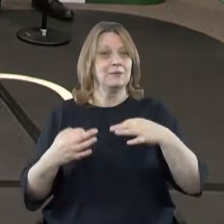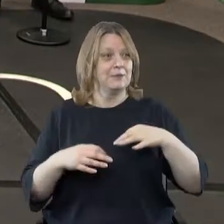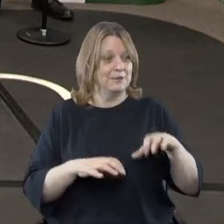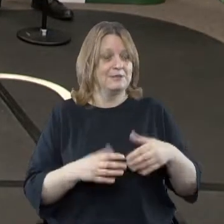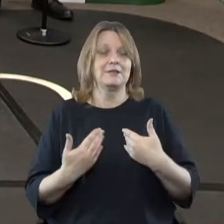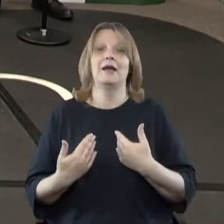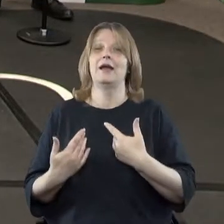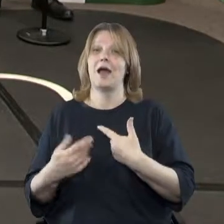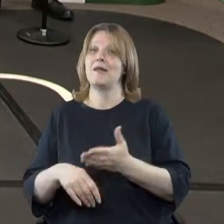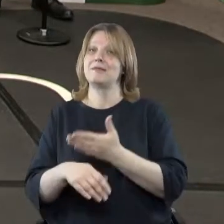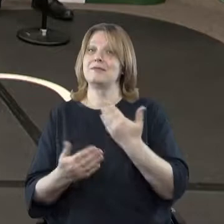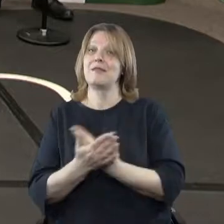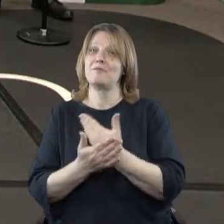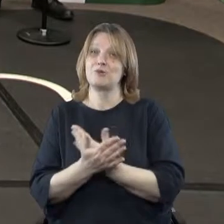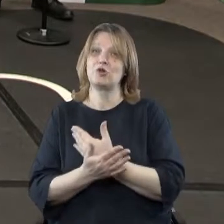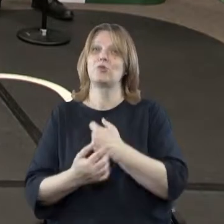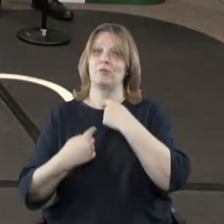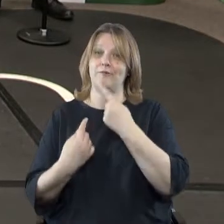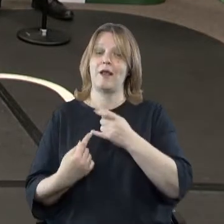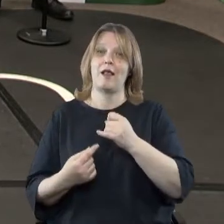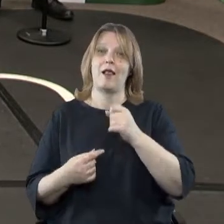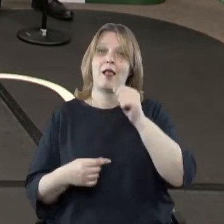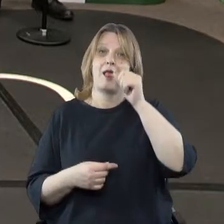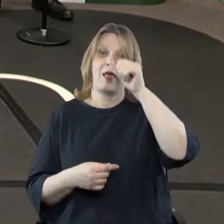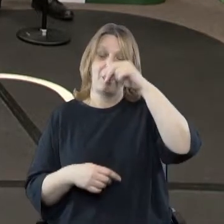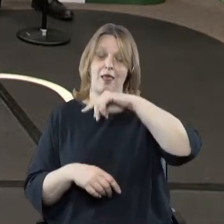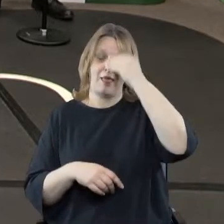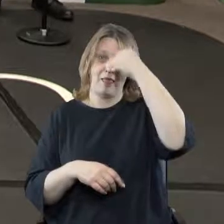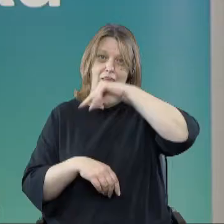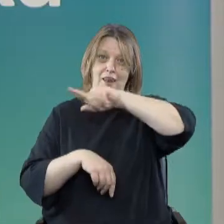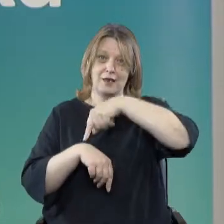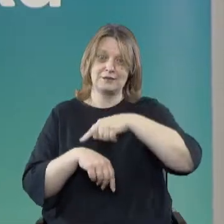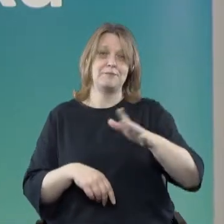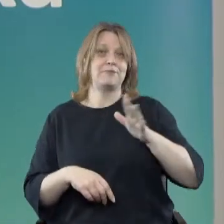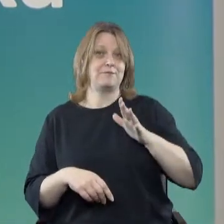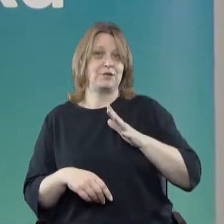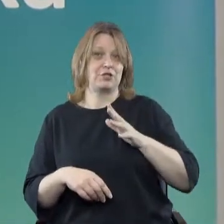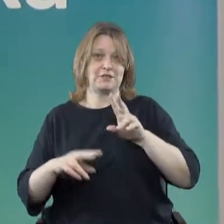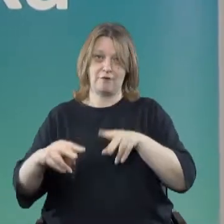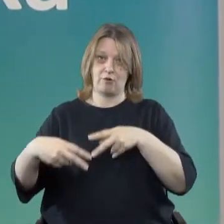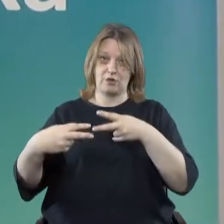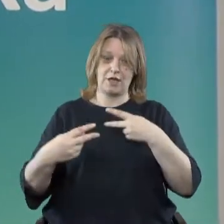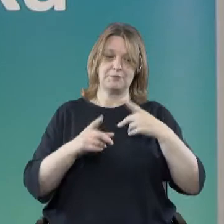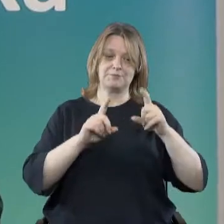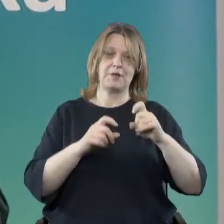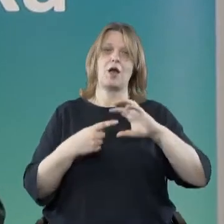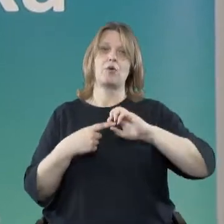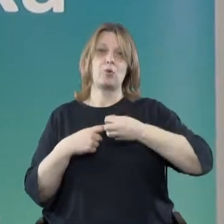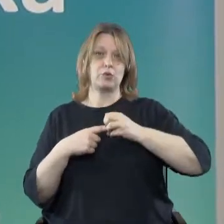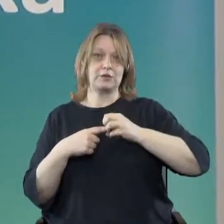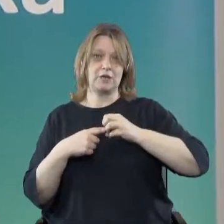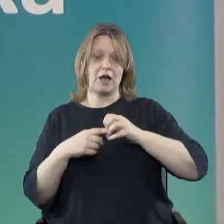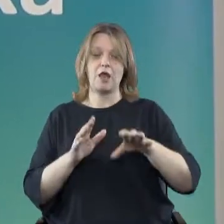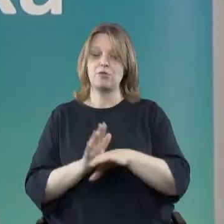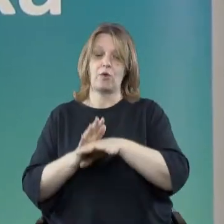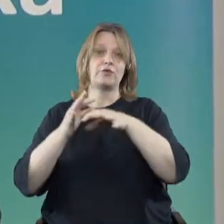jak mówiłem na początku, lekcje bezpieczeństwa online rozpoczęliśmy w grudniu. Do chwili obecnej w tych lekcjach